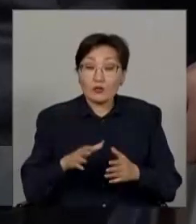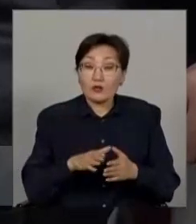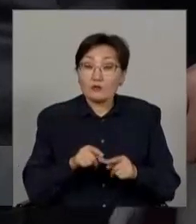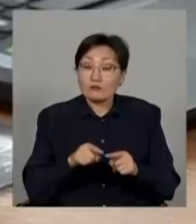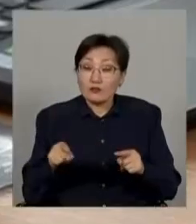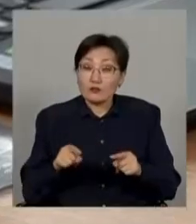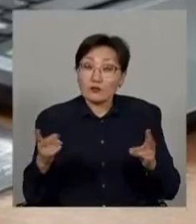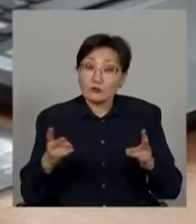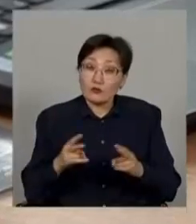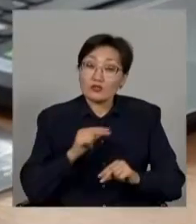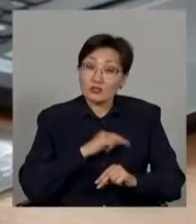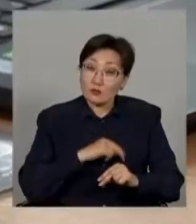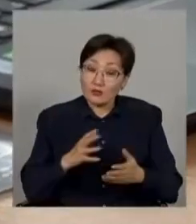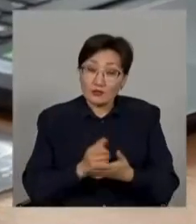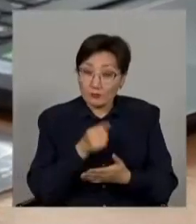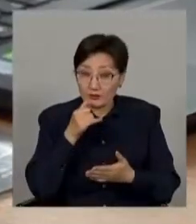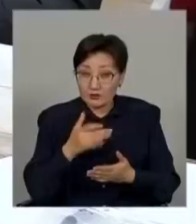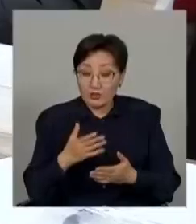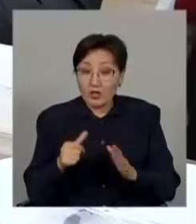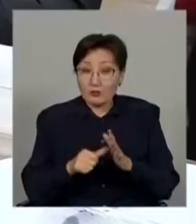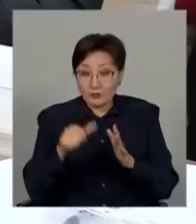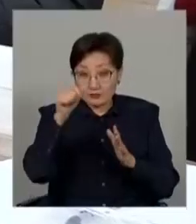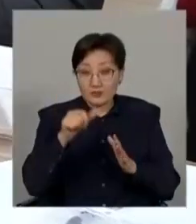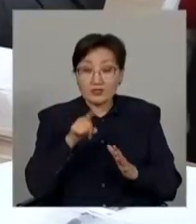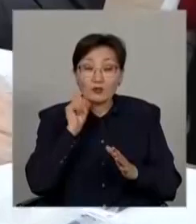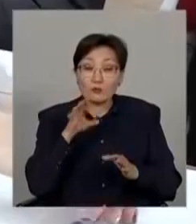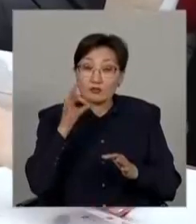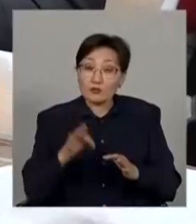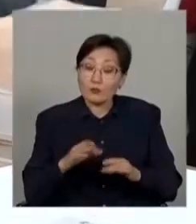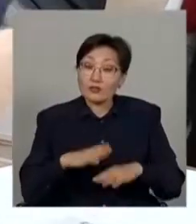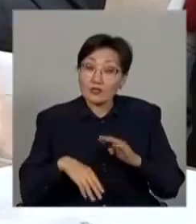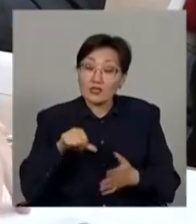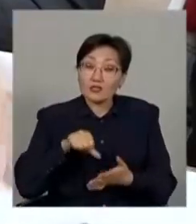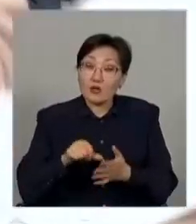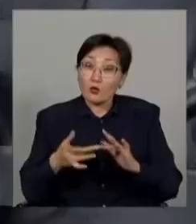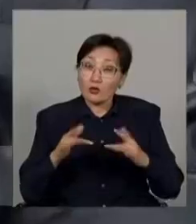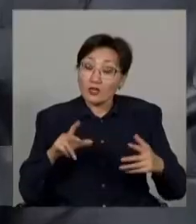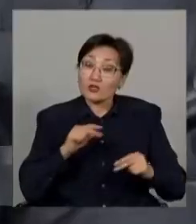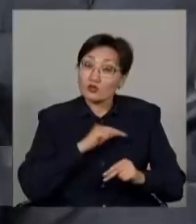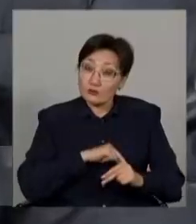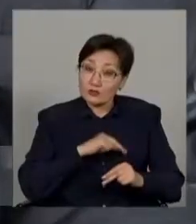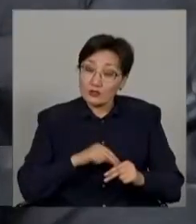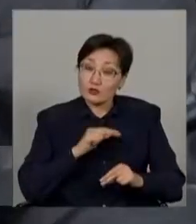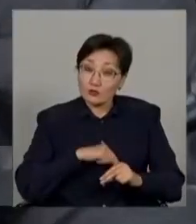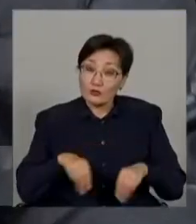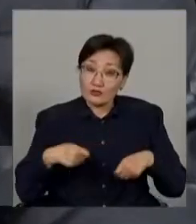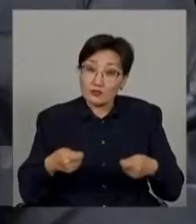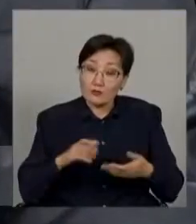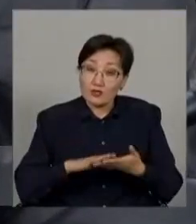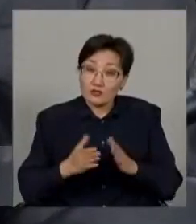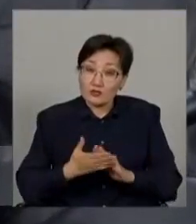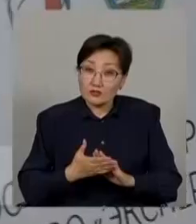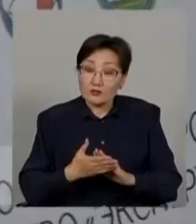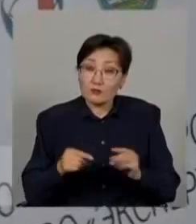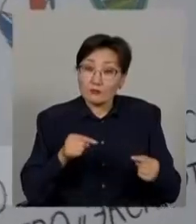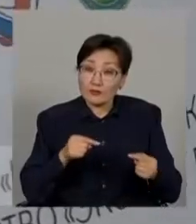лайықты, тұрақты жұмыс таппай келеді. Сөзінше, 6 ай бұрын жастар тәжірибесіне қатысып онлайн еңбек етіпті. Дегенмен жұмыс берушімен келісім шарт